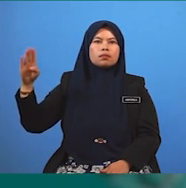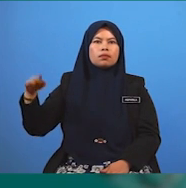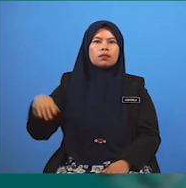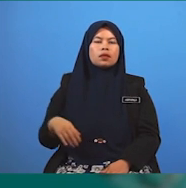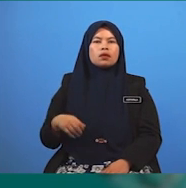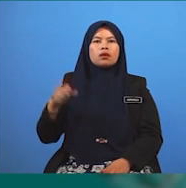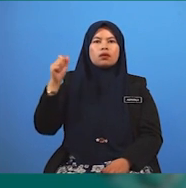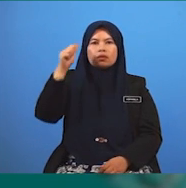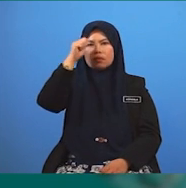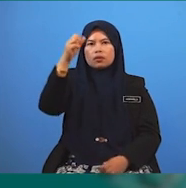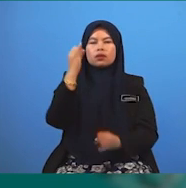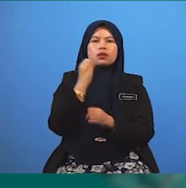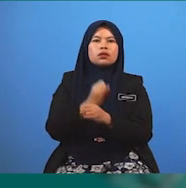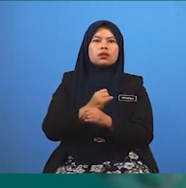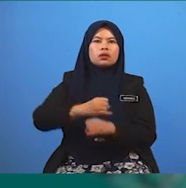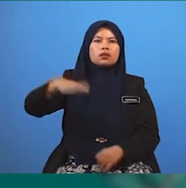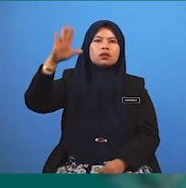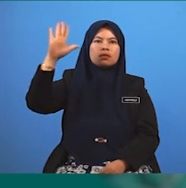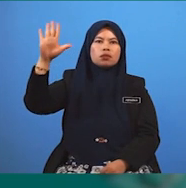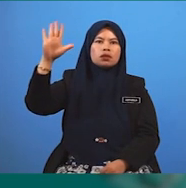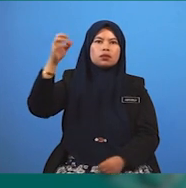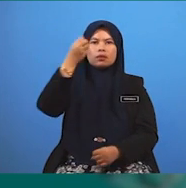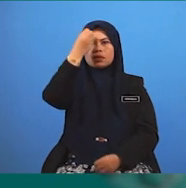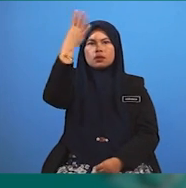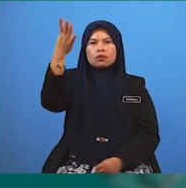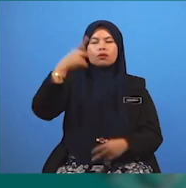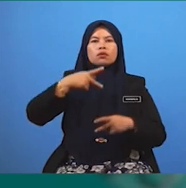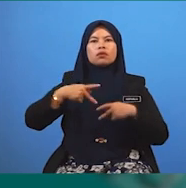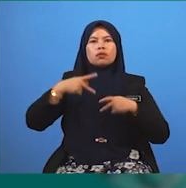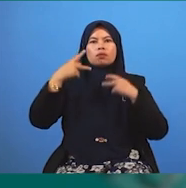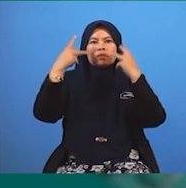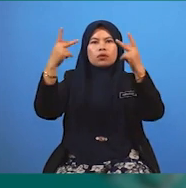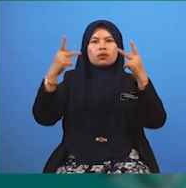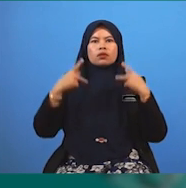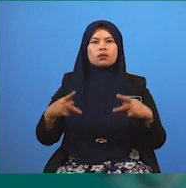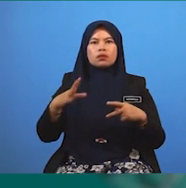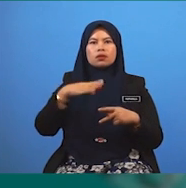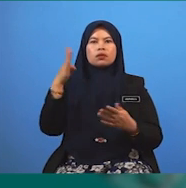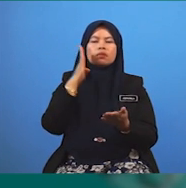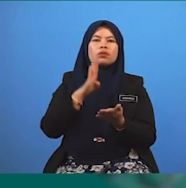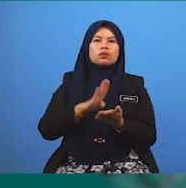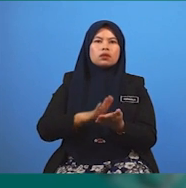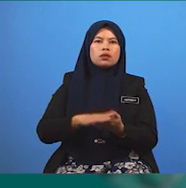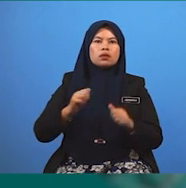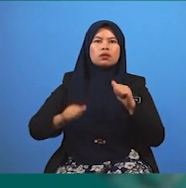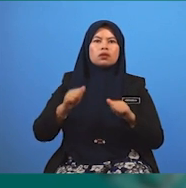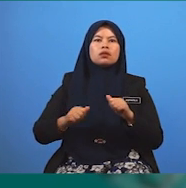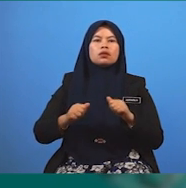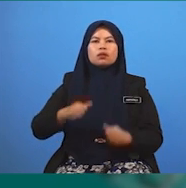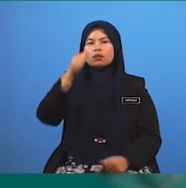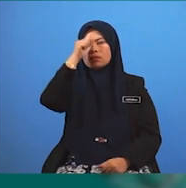proses dan bukti keadilan Allah semasa hari kiamat. Yang keenam,